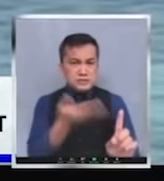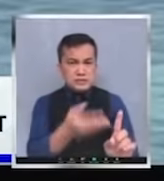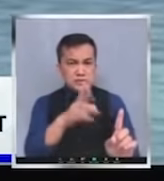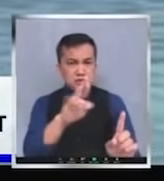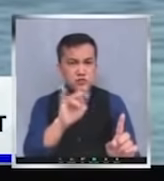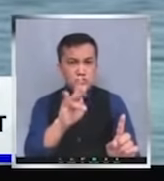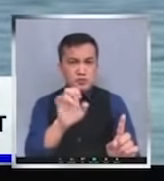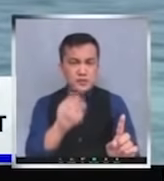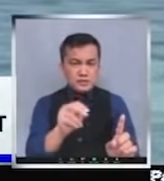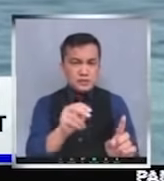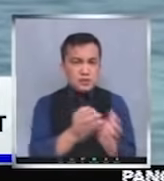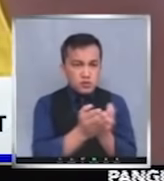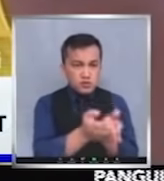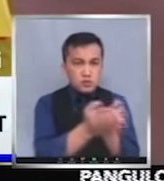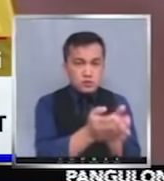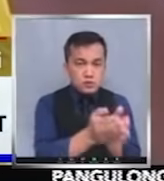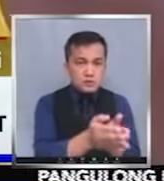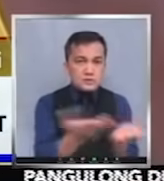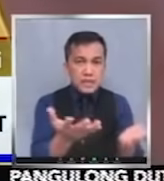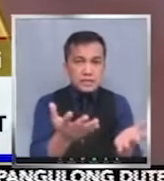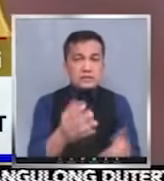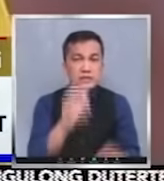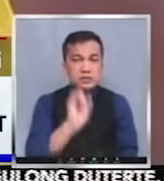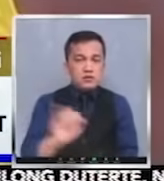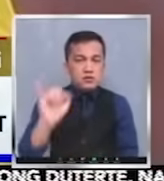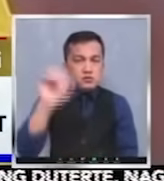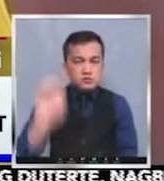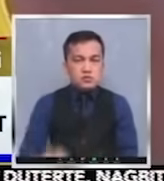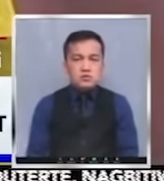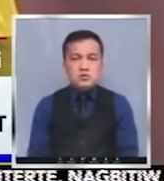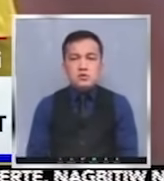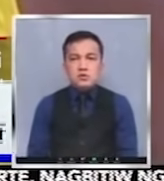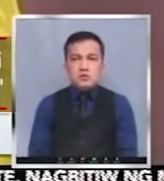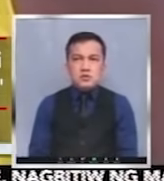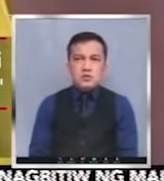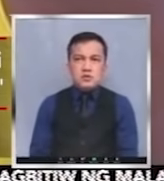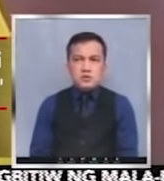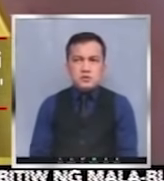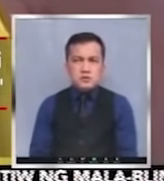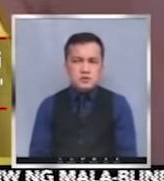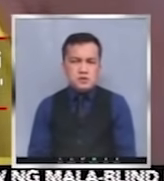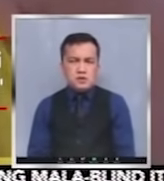ng Puro Magsinggal Ilocos Sur. Makasidag kami, ma'am. Nakita rin mo ito.